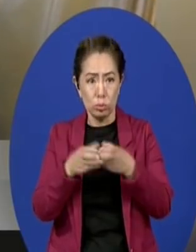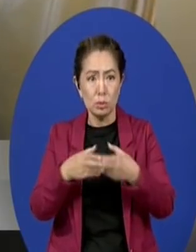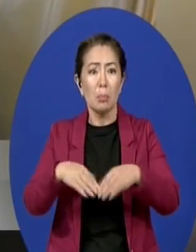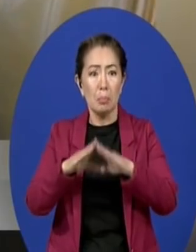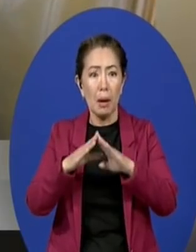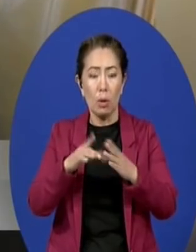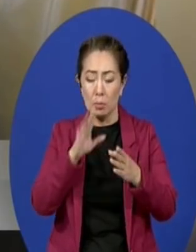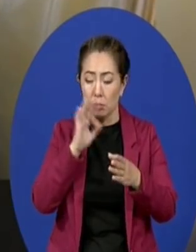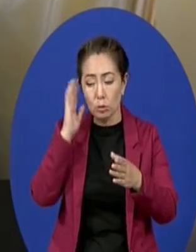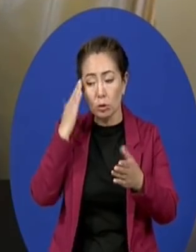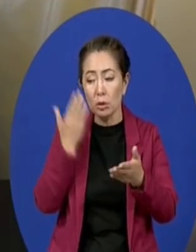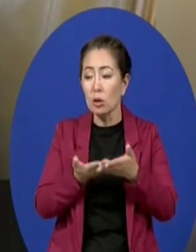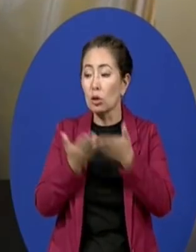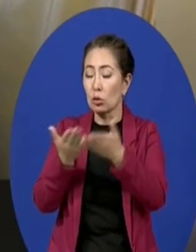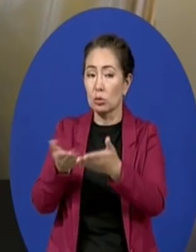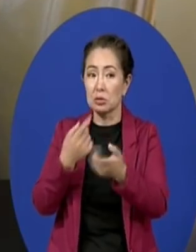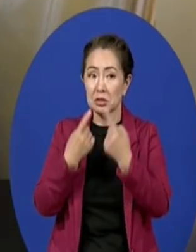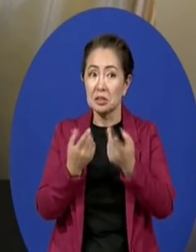мэдээлэл гарчээ.